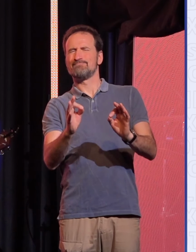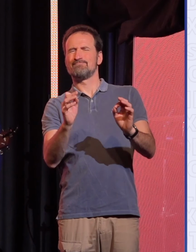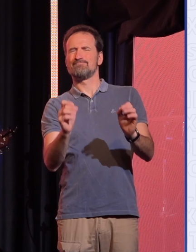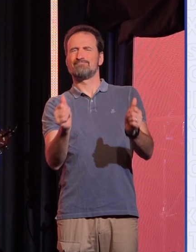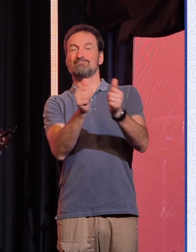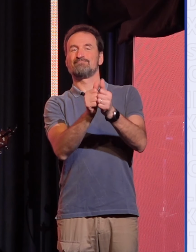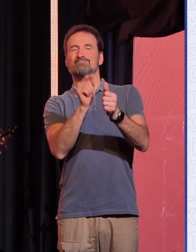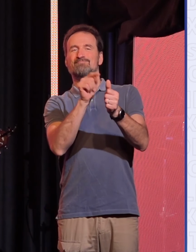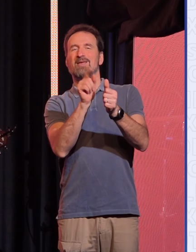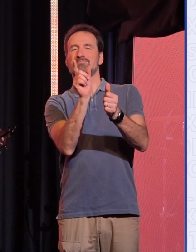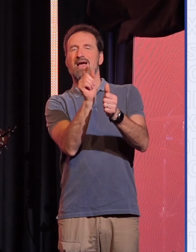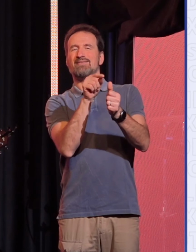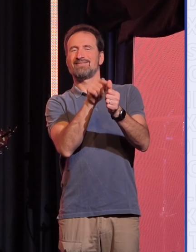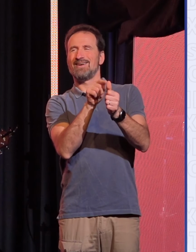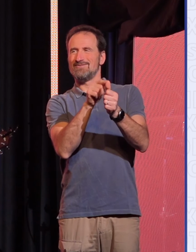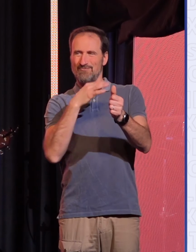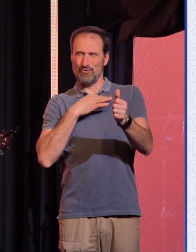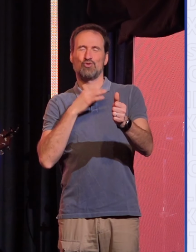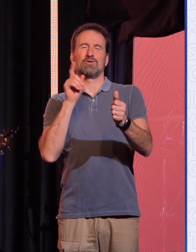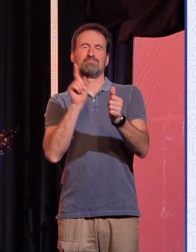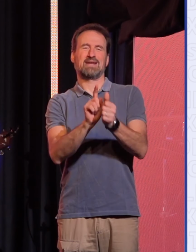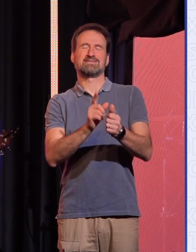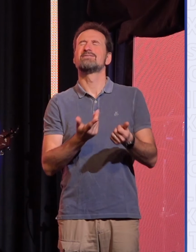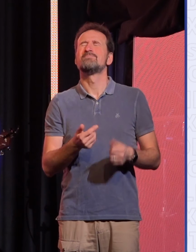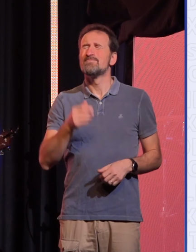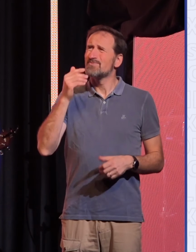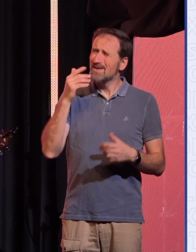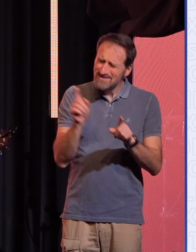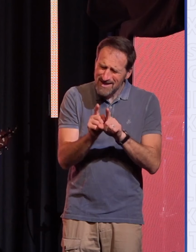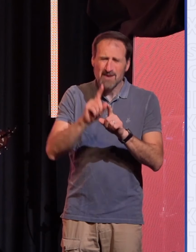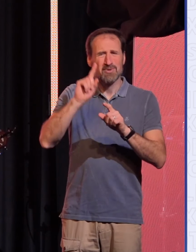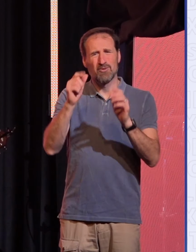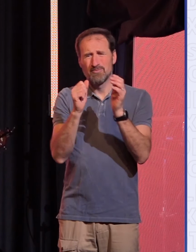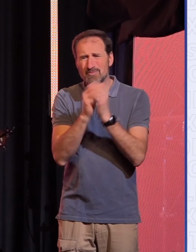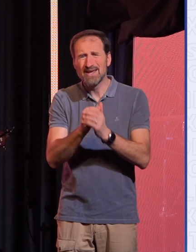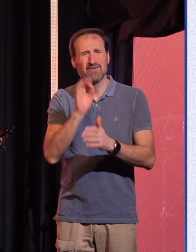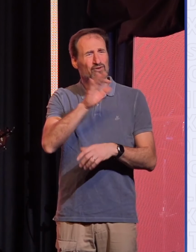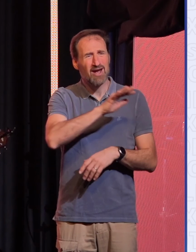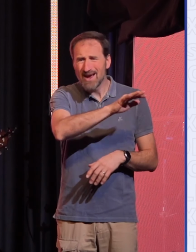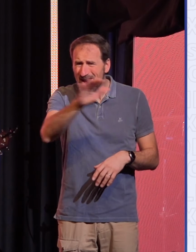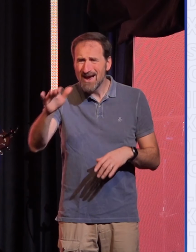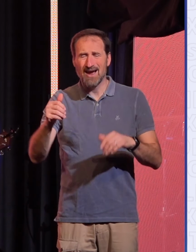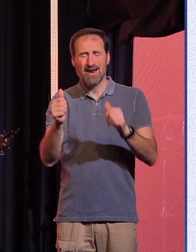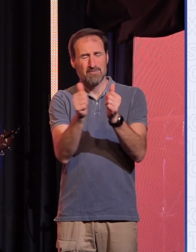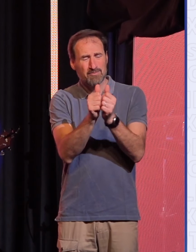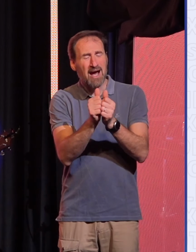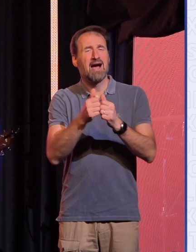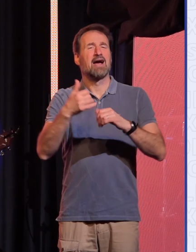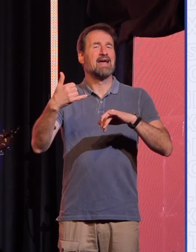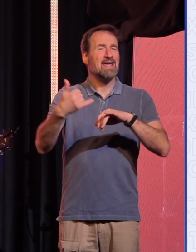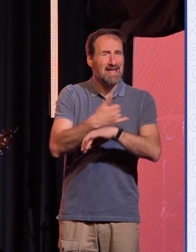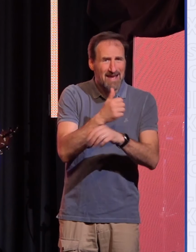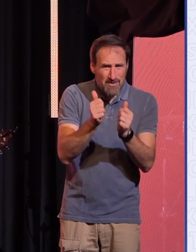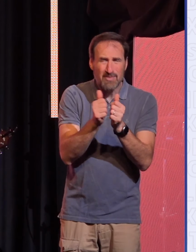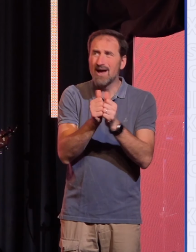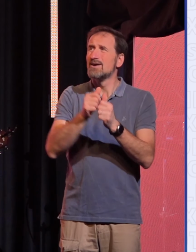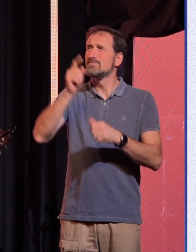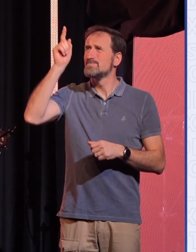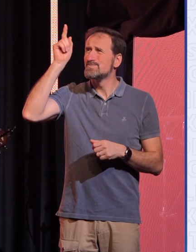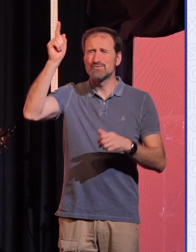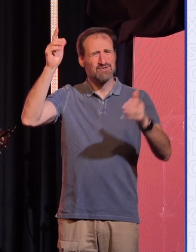alle Ehepaare und auch Paare. Ich bete wirklich, dass du wirklich auch sie segnest, dass sie starke, gesegnete Ehen